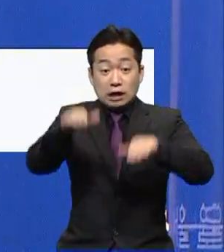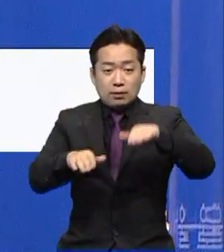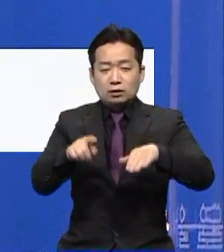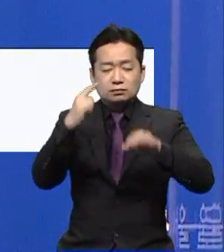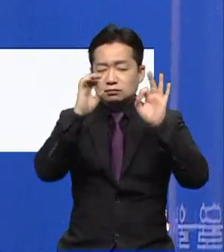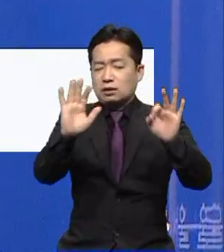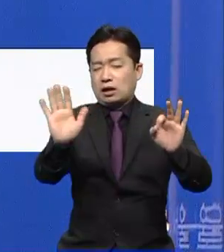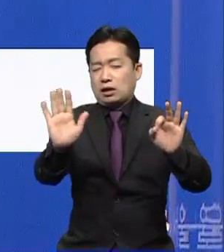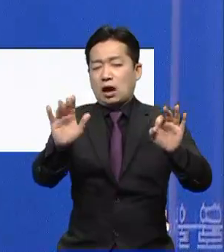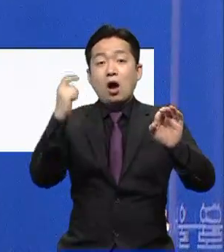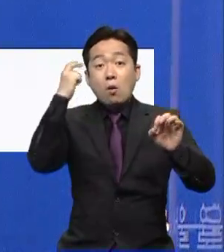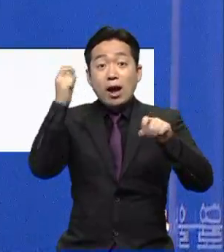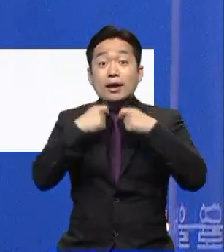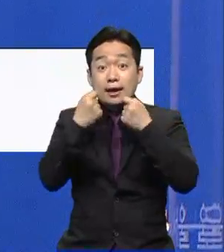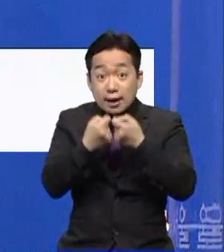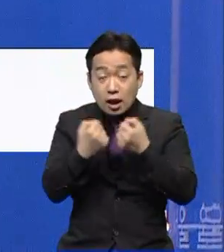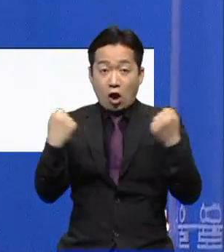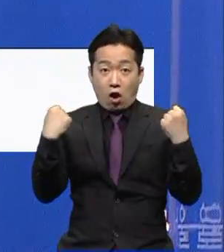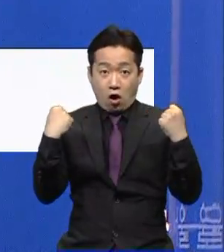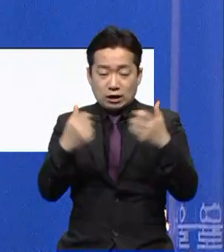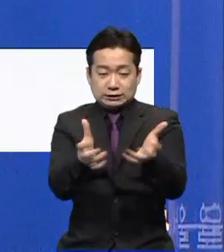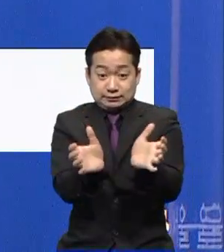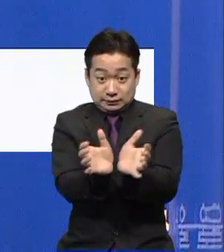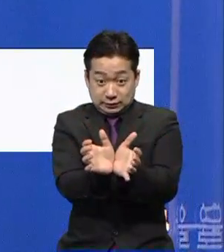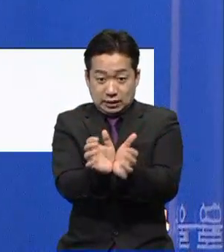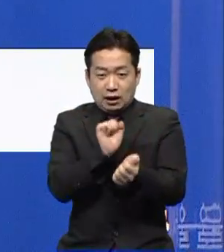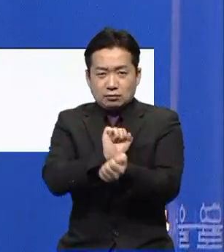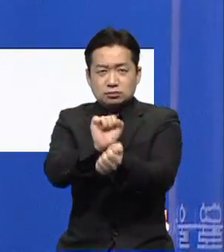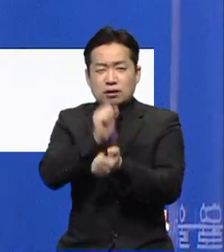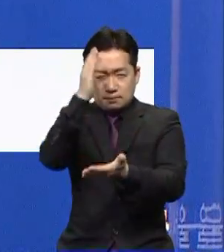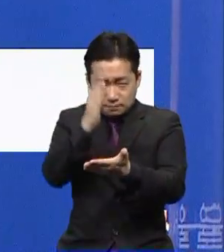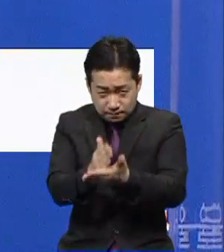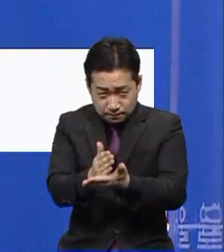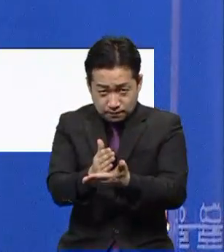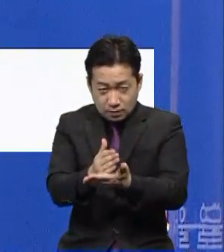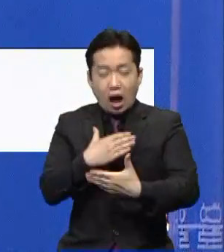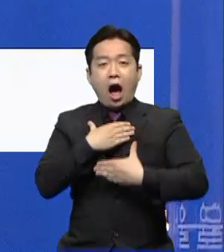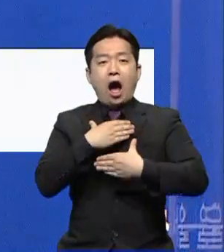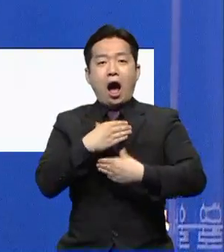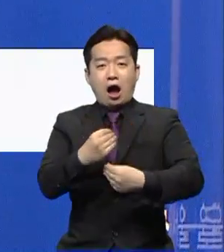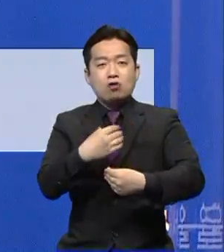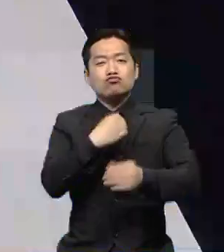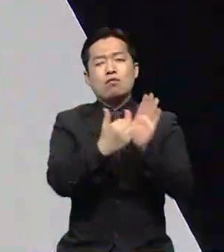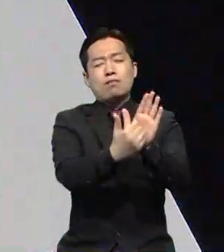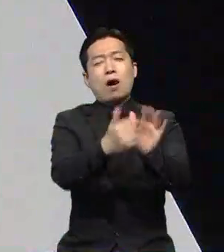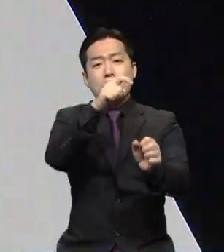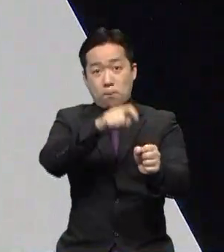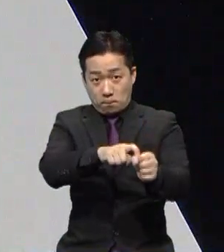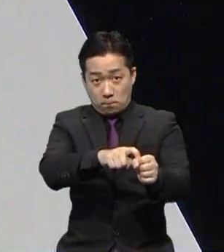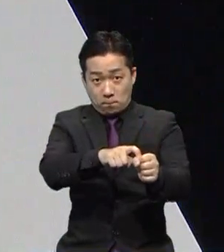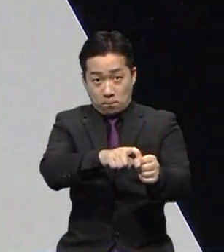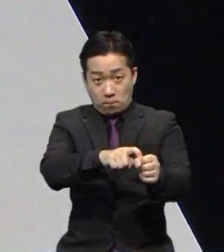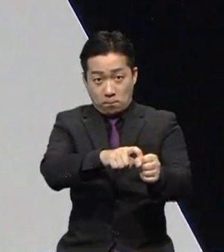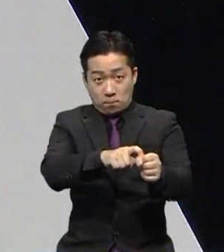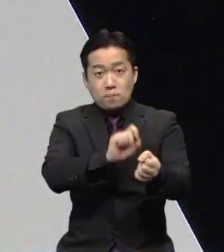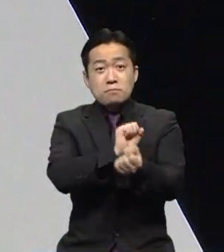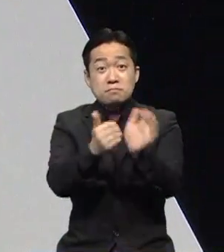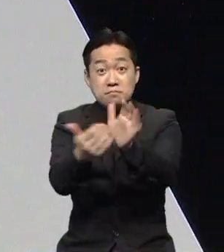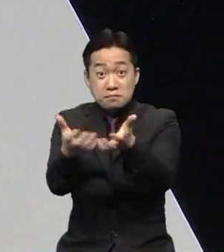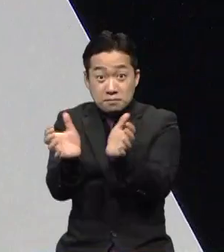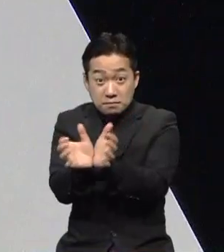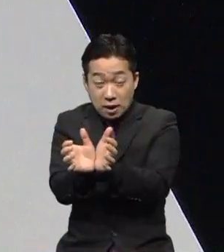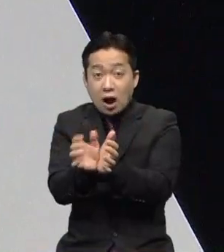차별이라기보다는 개인의 건강과 그 집단에 대한 안전성 확보를 위한 조치였음을. 하지만 방역을